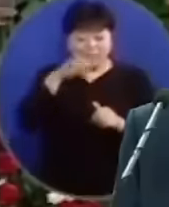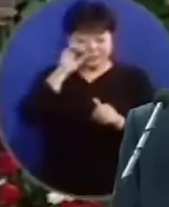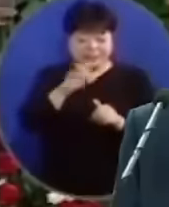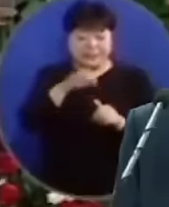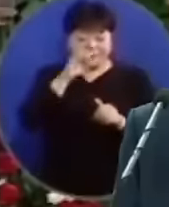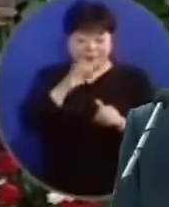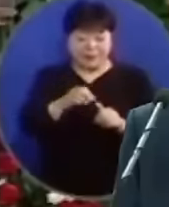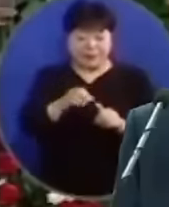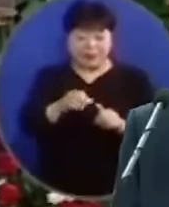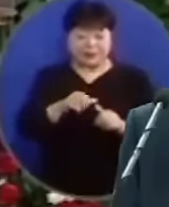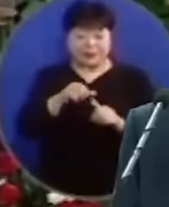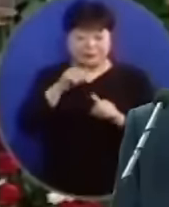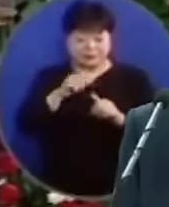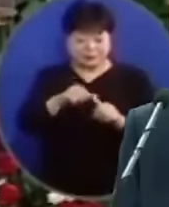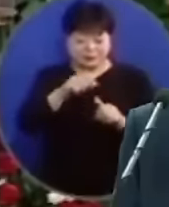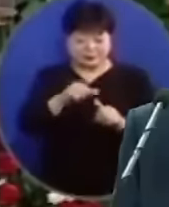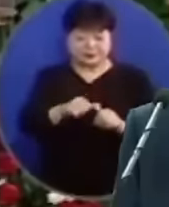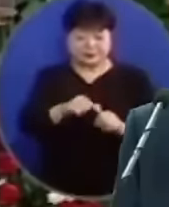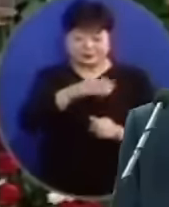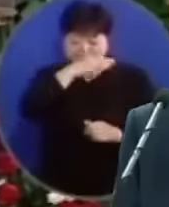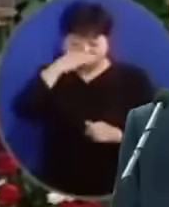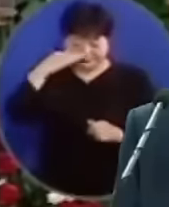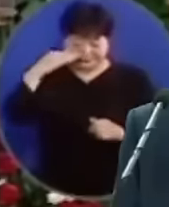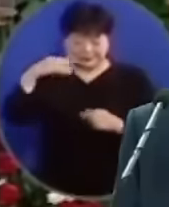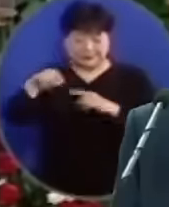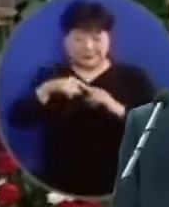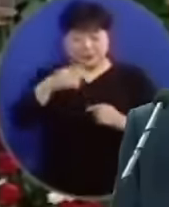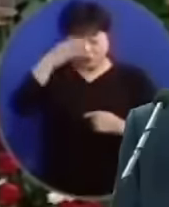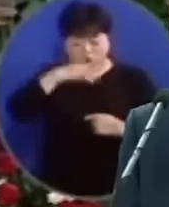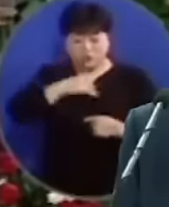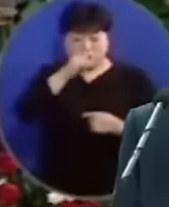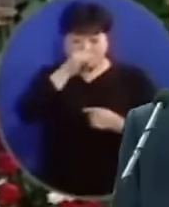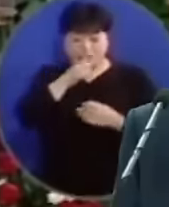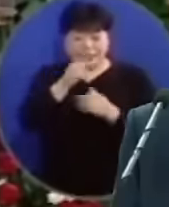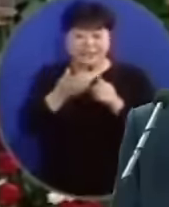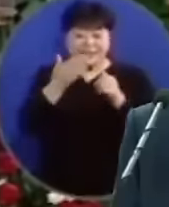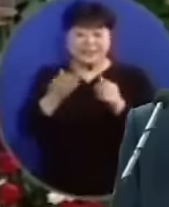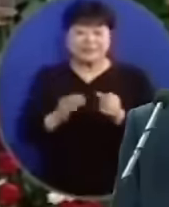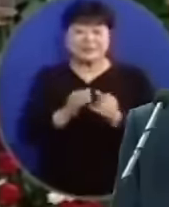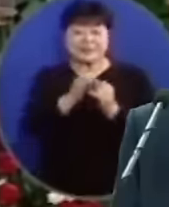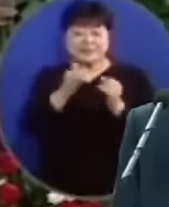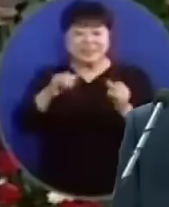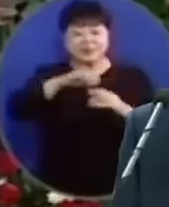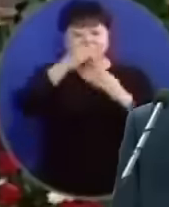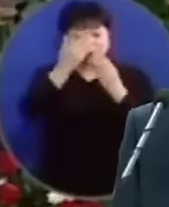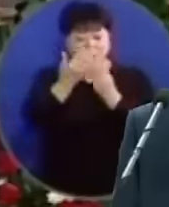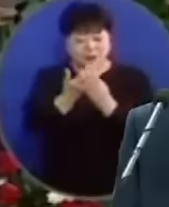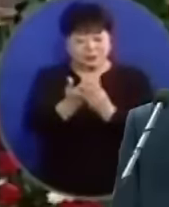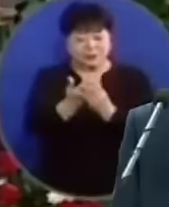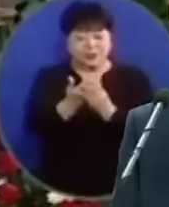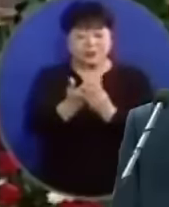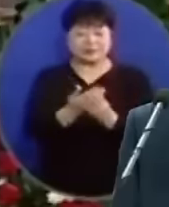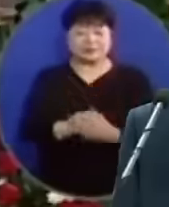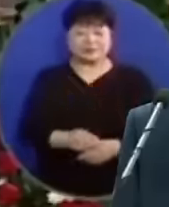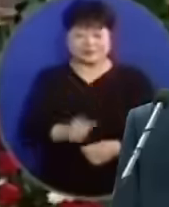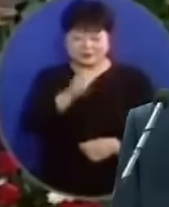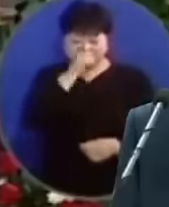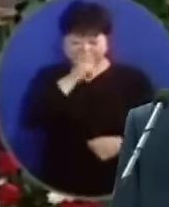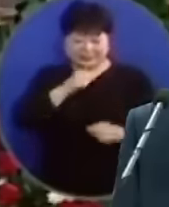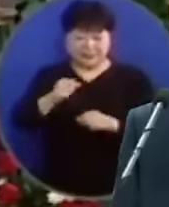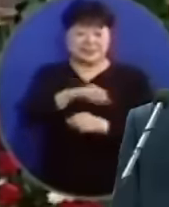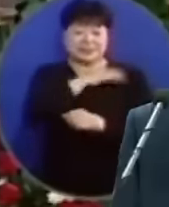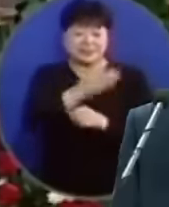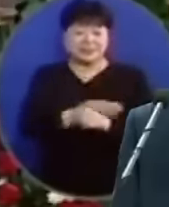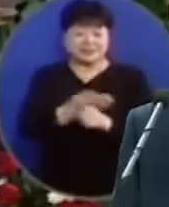책망과 바르게 함과 의로 교육하기에 유익하니 이는 하나님의 사람으로 온전케 하며 모든 선한 일을 행한